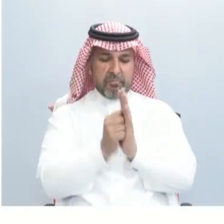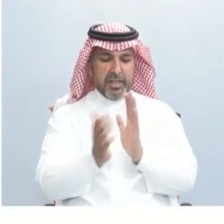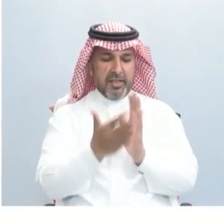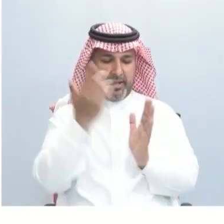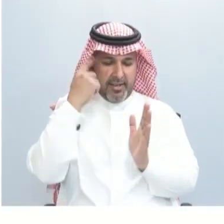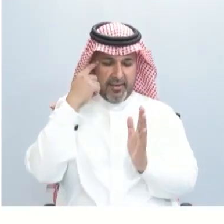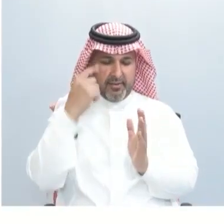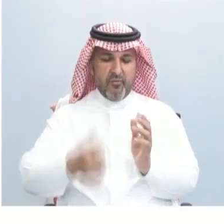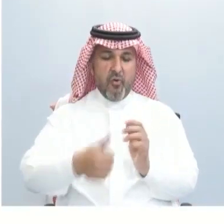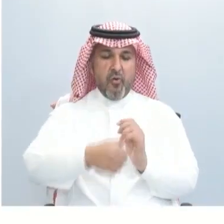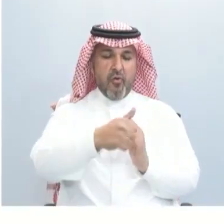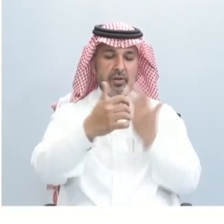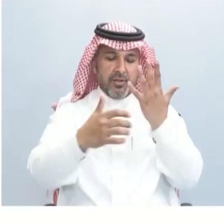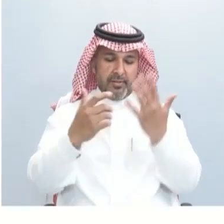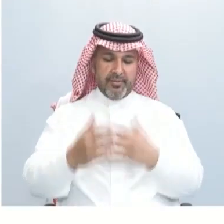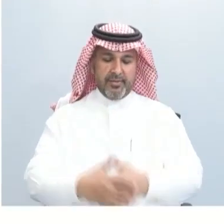الجوائز